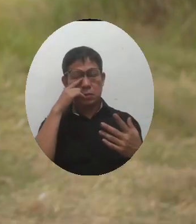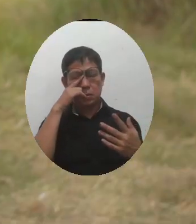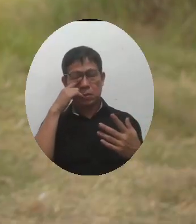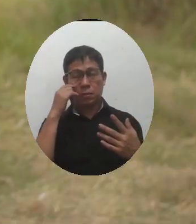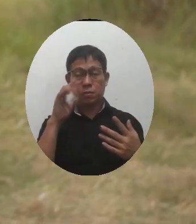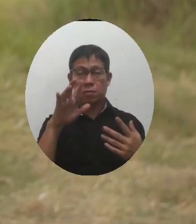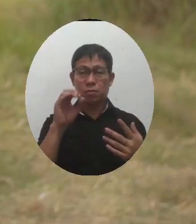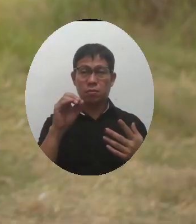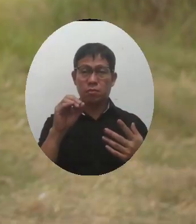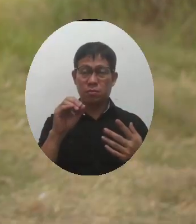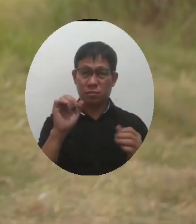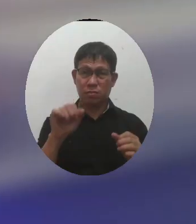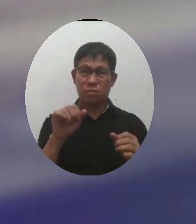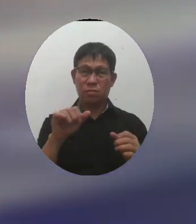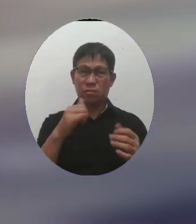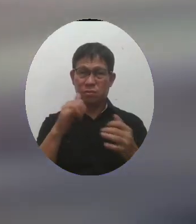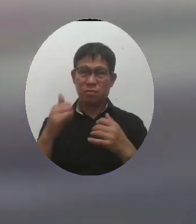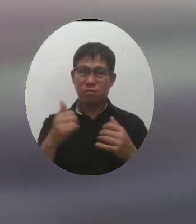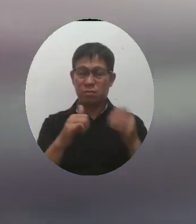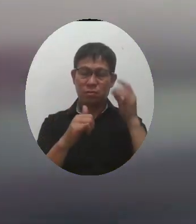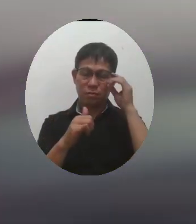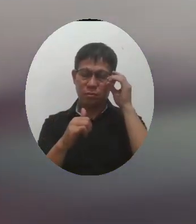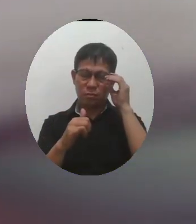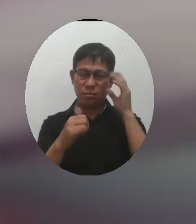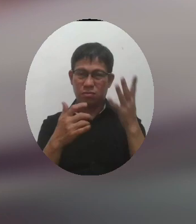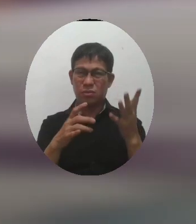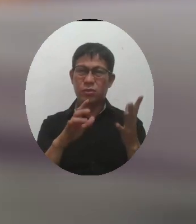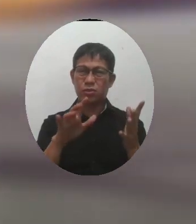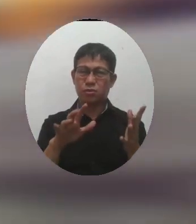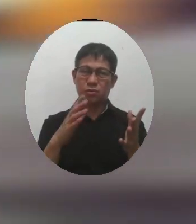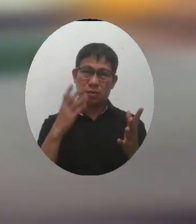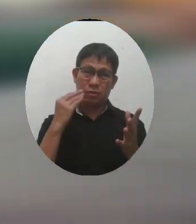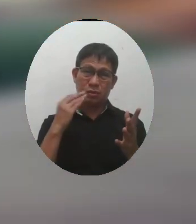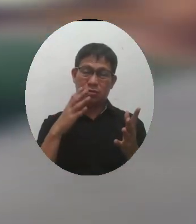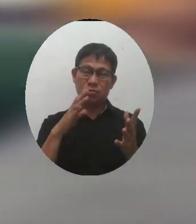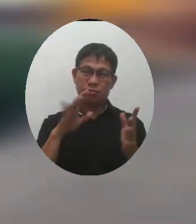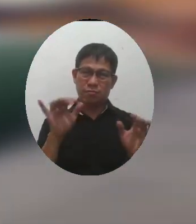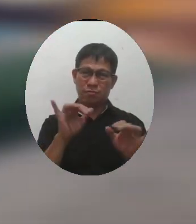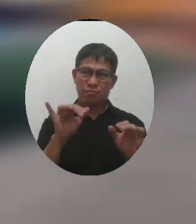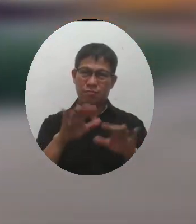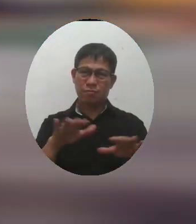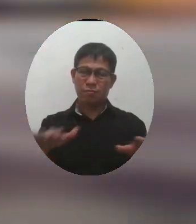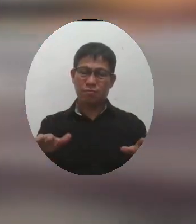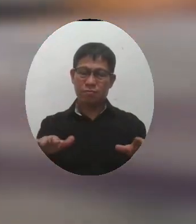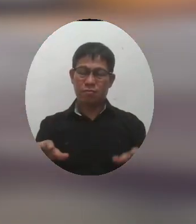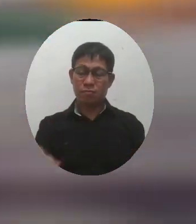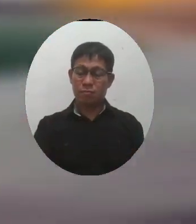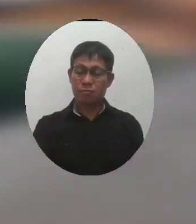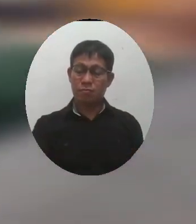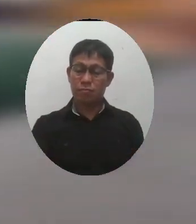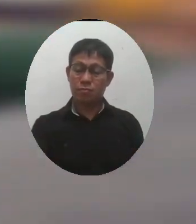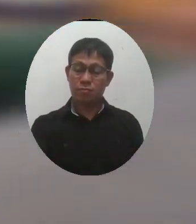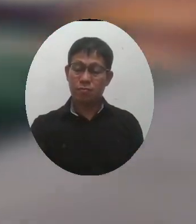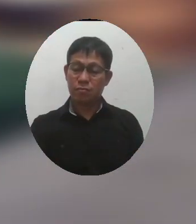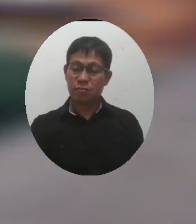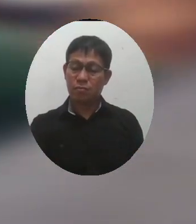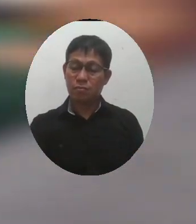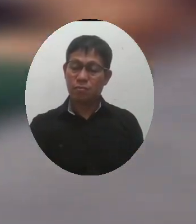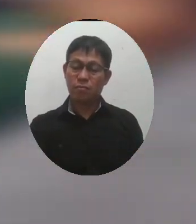natin, kahit palit ka lang ng 50 pesos para ma-enjoy niya po yung childhood niya.